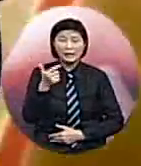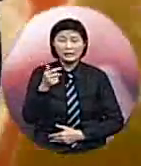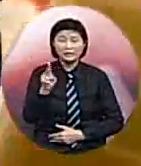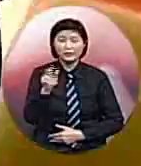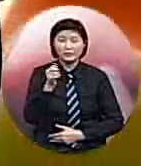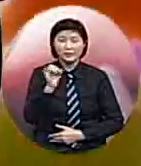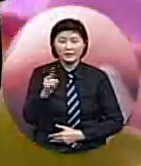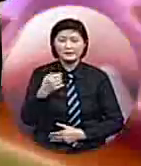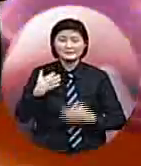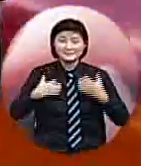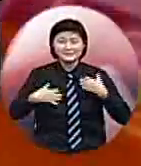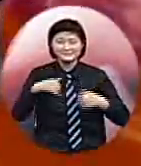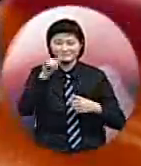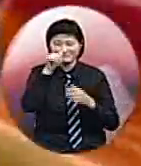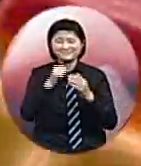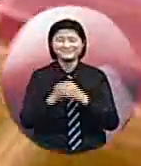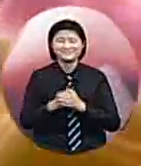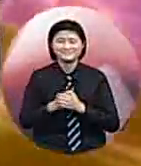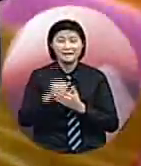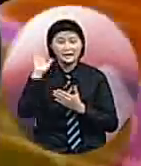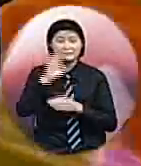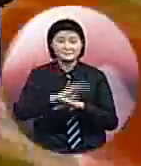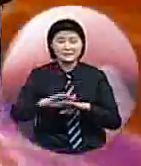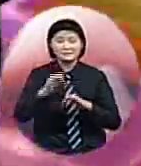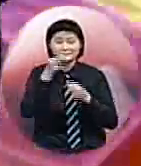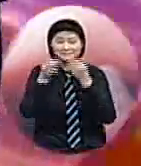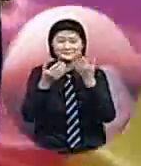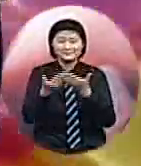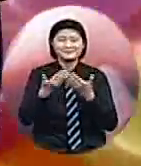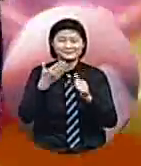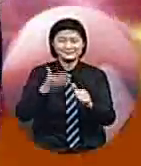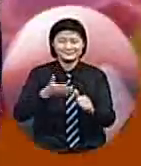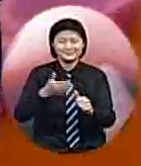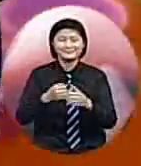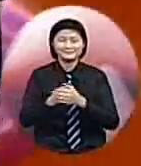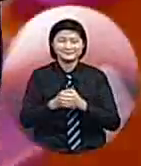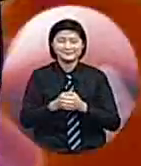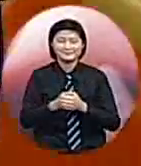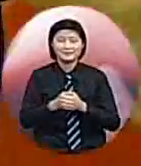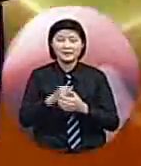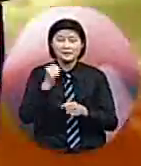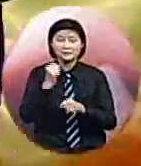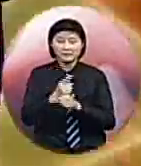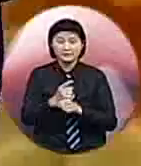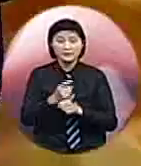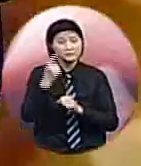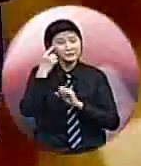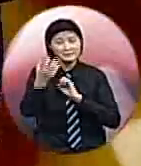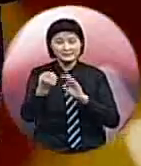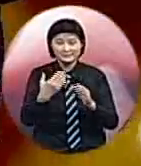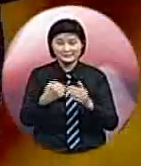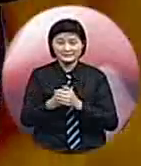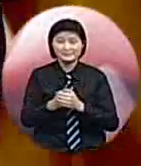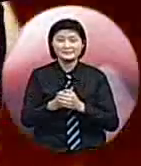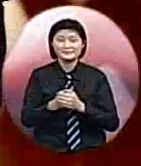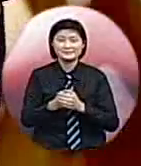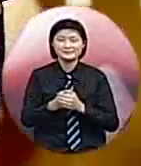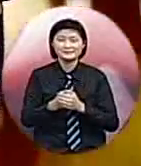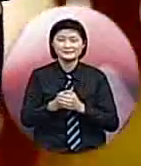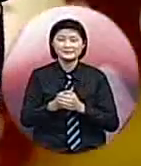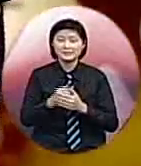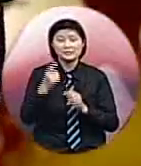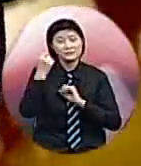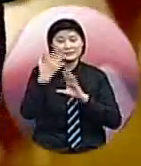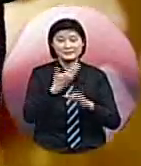들으셨습니다. 재밌어요. 네, 앞으로 네. 많이 불러주시기 바랍니다. 네. 자, 벌써 나왔습니다. 네, 오늘 북한말 발음 네. 퀴즈가 있었죠. 그렇죠.